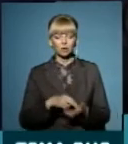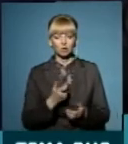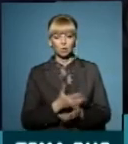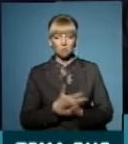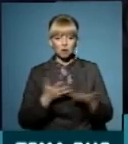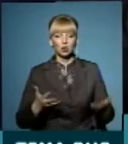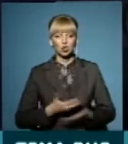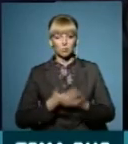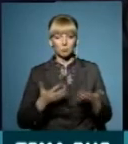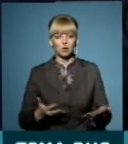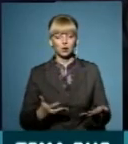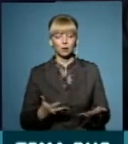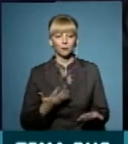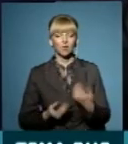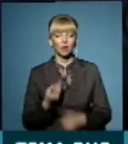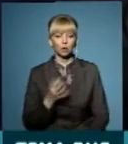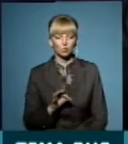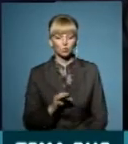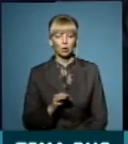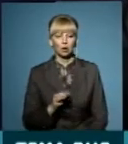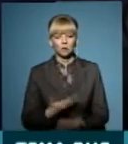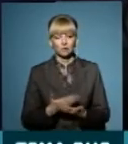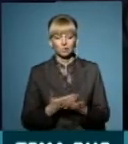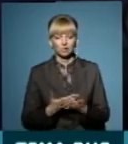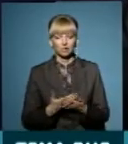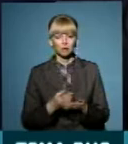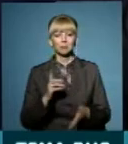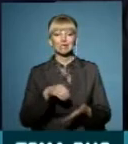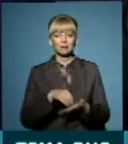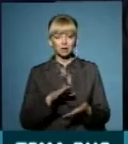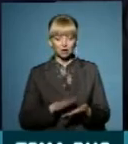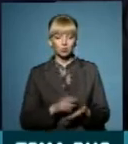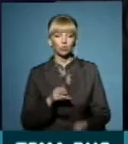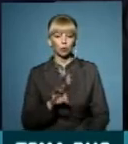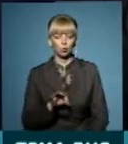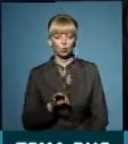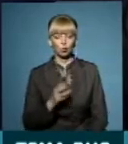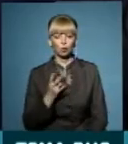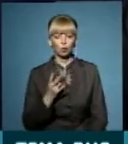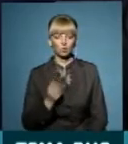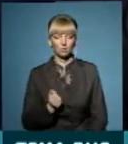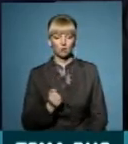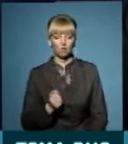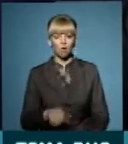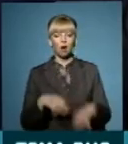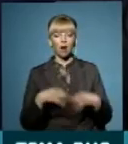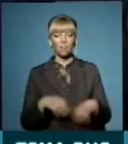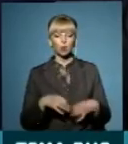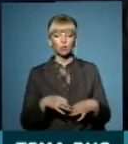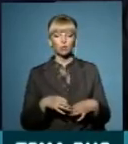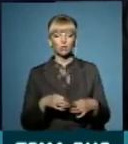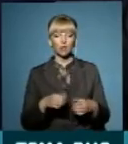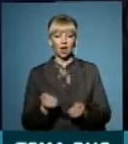більше. Так. Ну, якщо взяти десь так статистикою, то на автомобільному